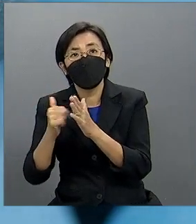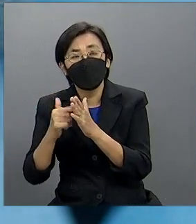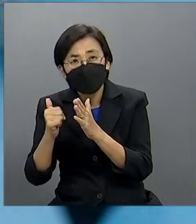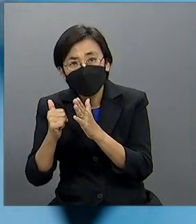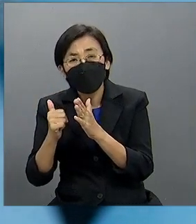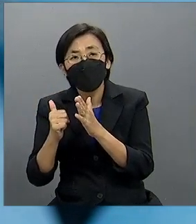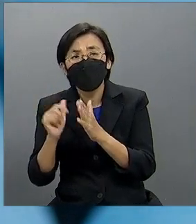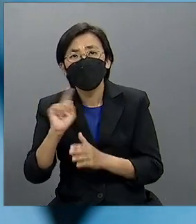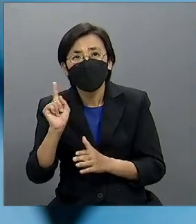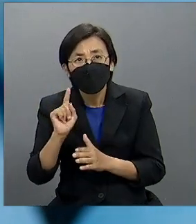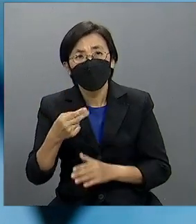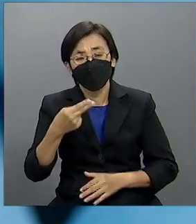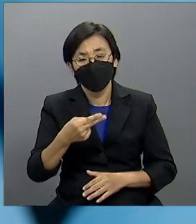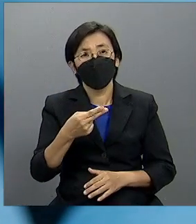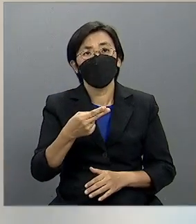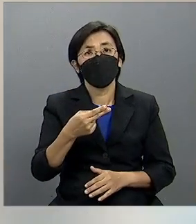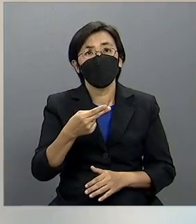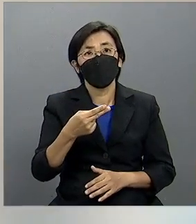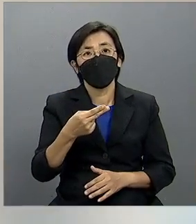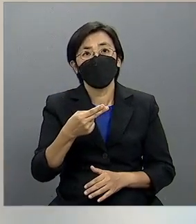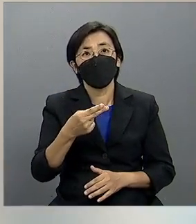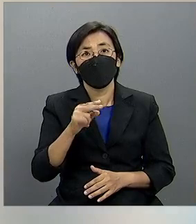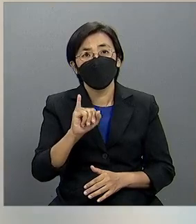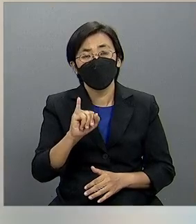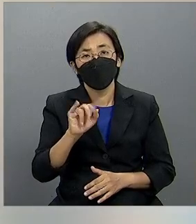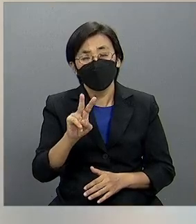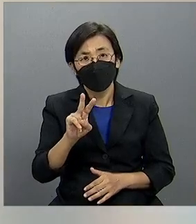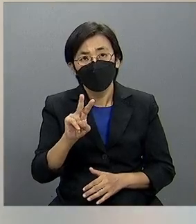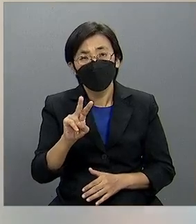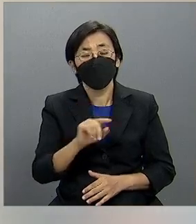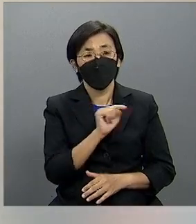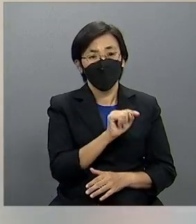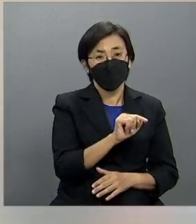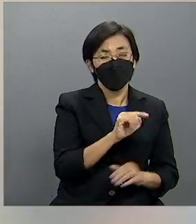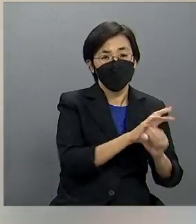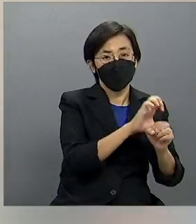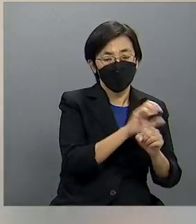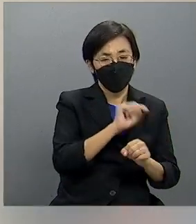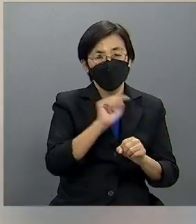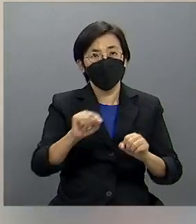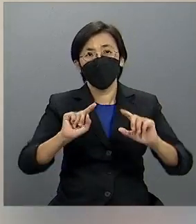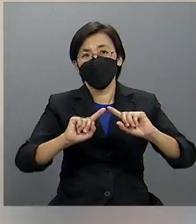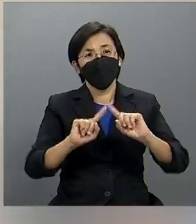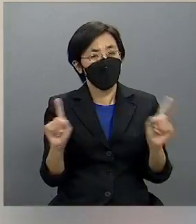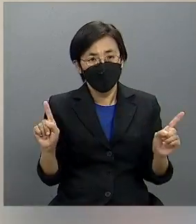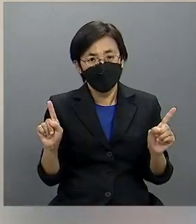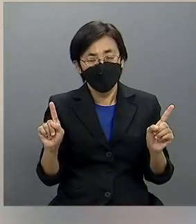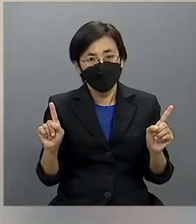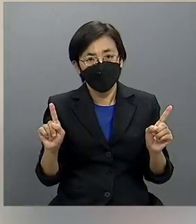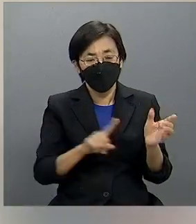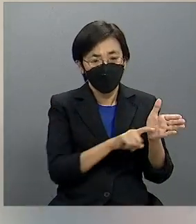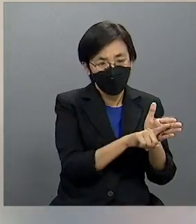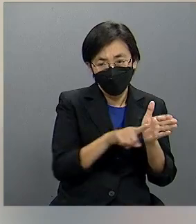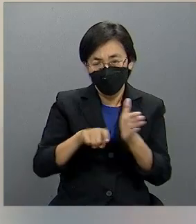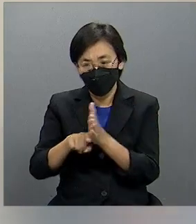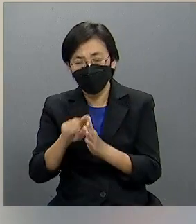วรัสตัวตระกูลหนึ่งแต่ต้องบอกครับว่า HIV กับโควิดเนี่ยโคโรนาไวรัสเนี่ยมันคนละจริงๆแล้วถือว่าเป็น